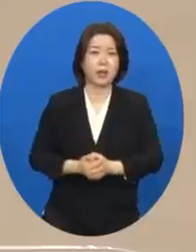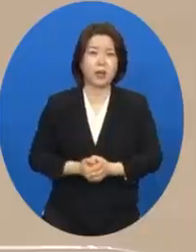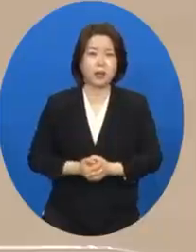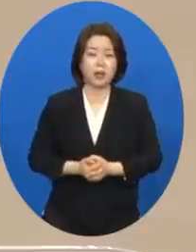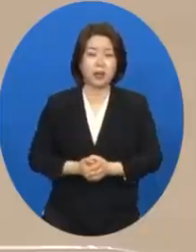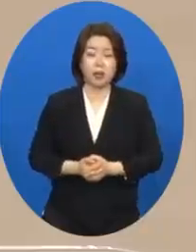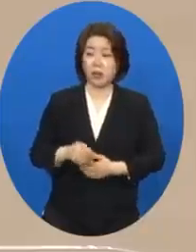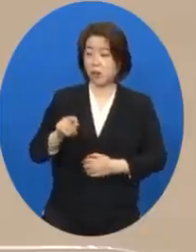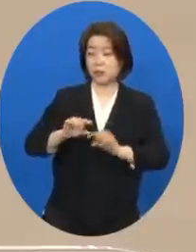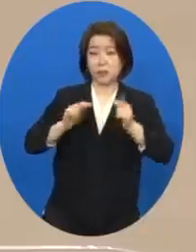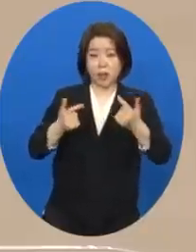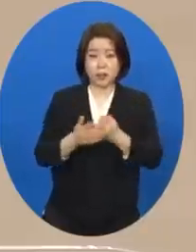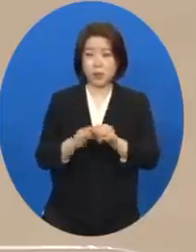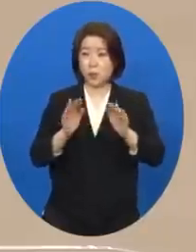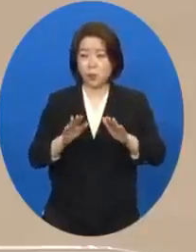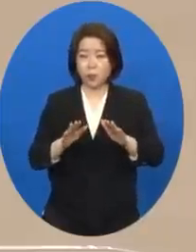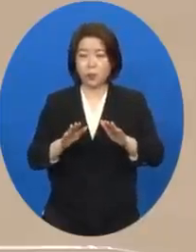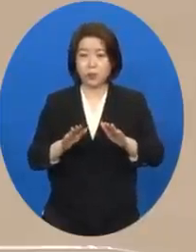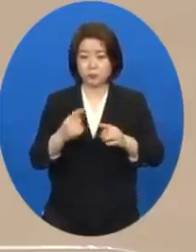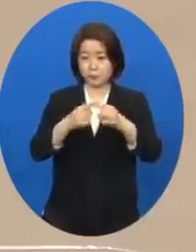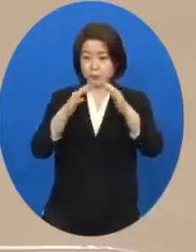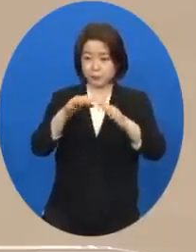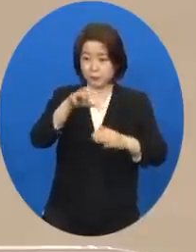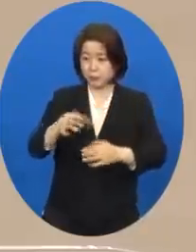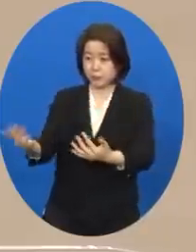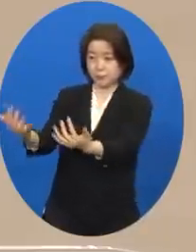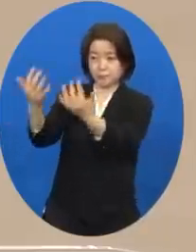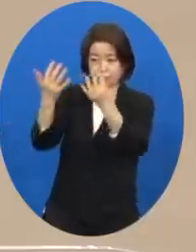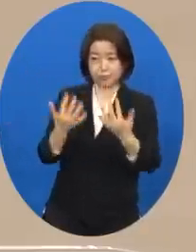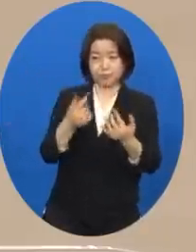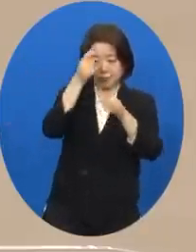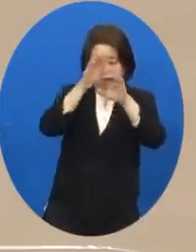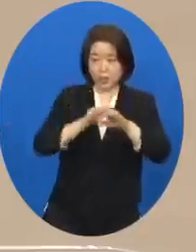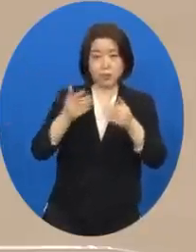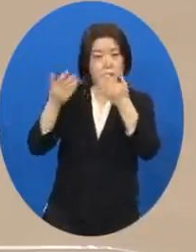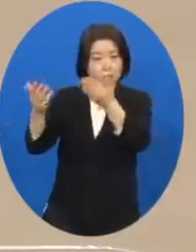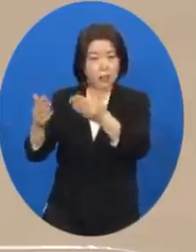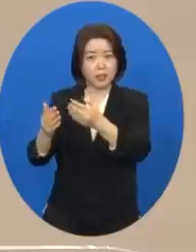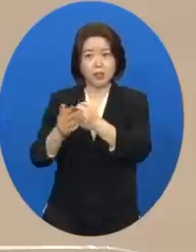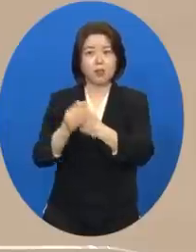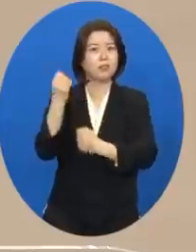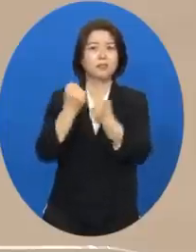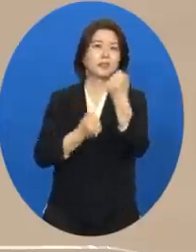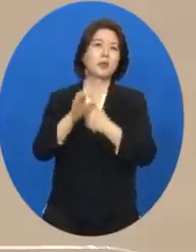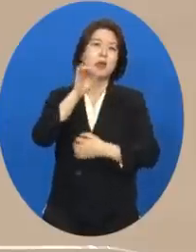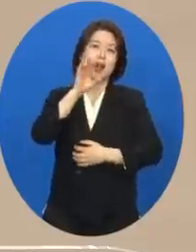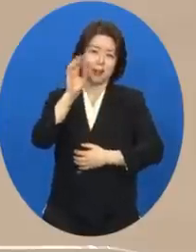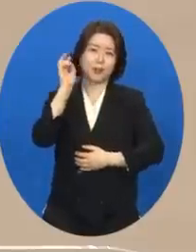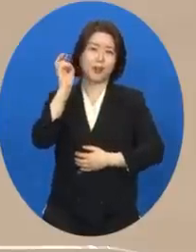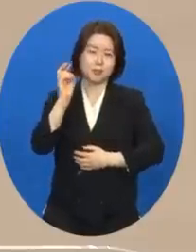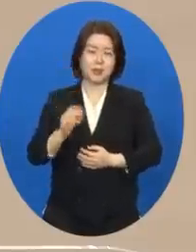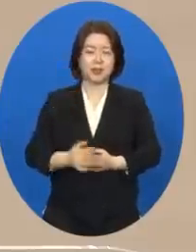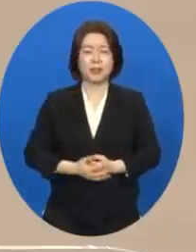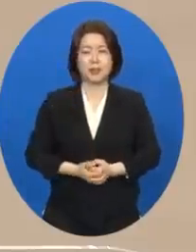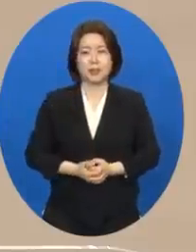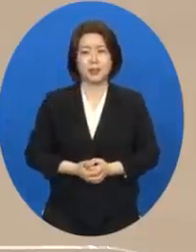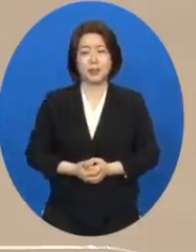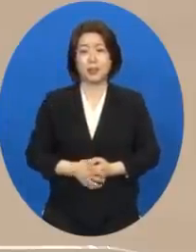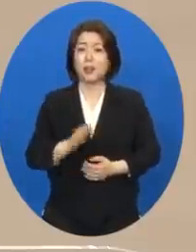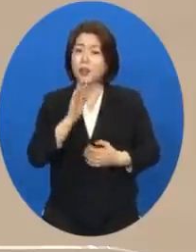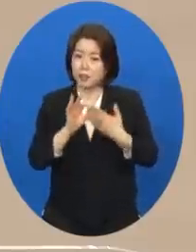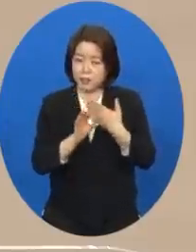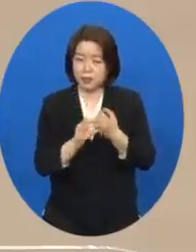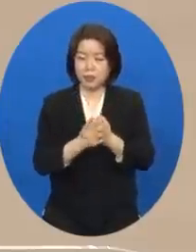아니면 사실 오늘 이렇게 여러분이 교회에 나오시고 예배 드리는 것도 설명이 안됩니다 그렇다면